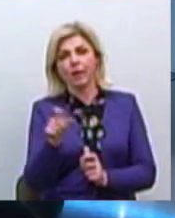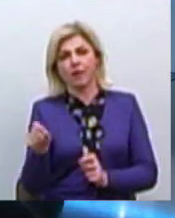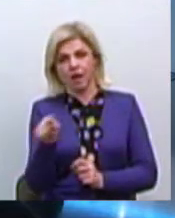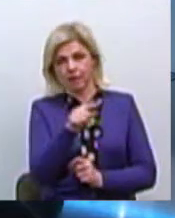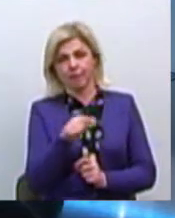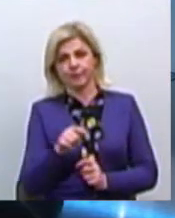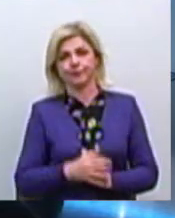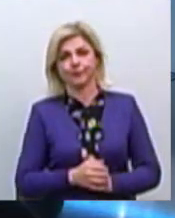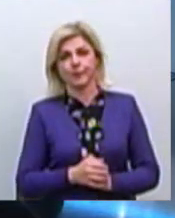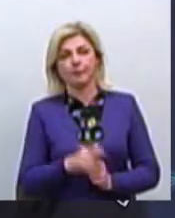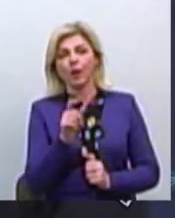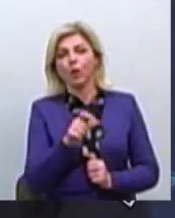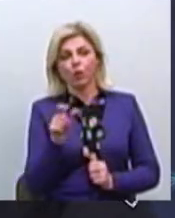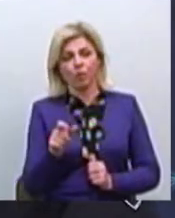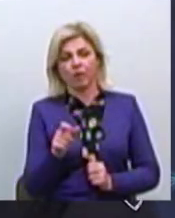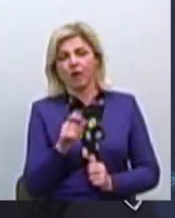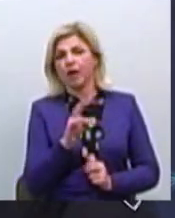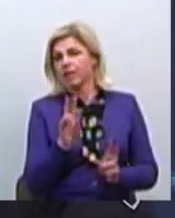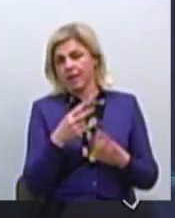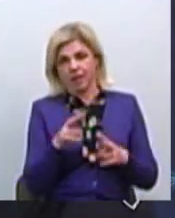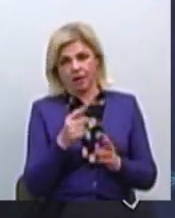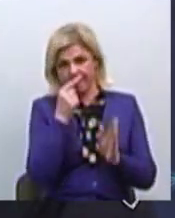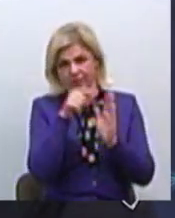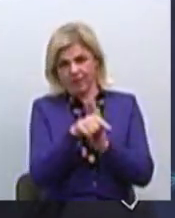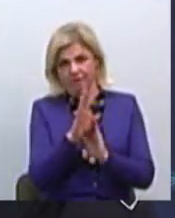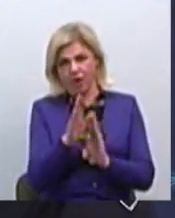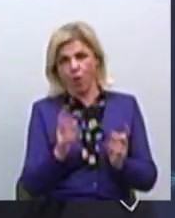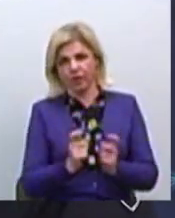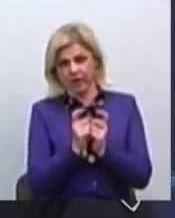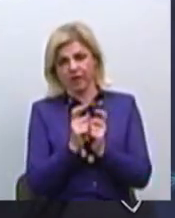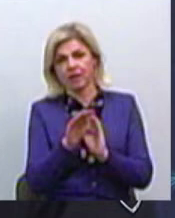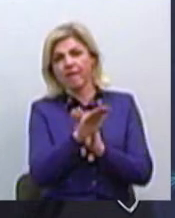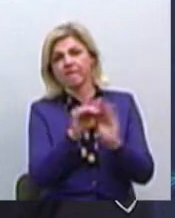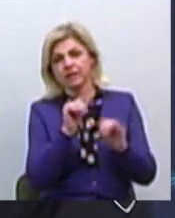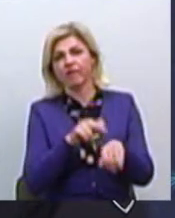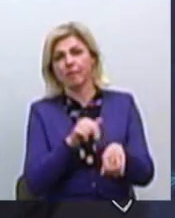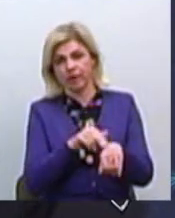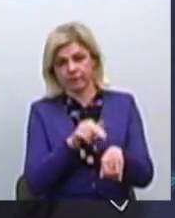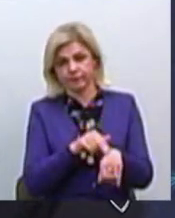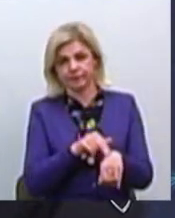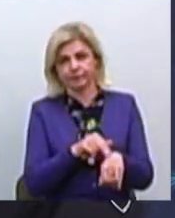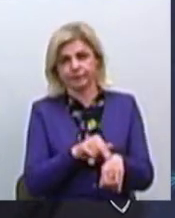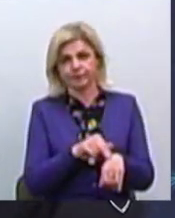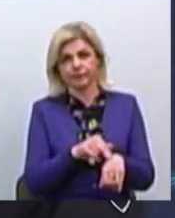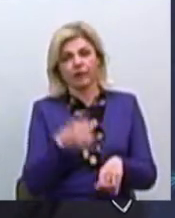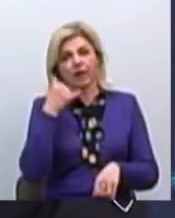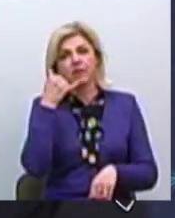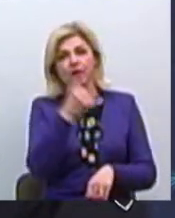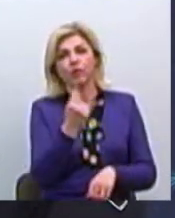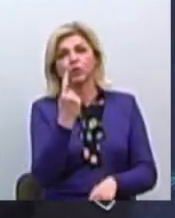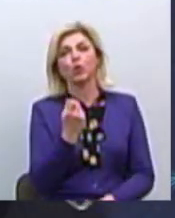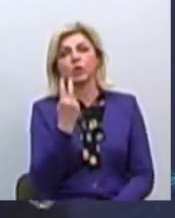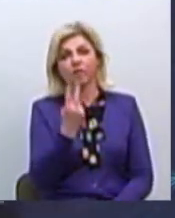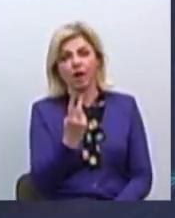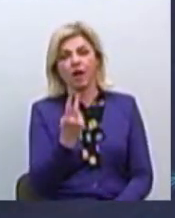Громадянам. Громадянам не подаватися на конфлікт, викликати правоохоронні органи за телефоном 102, або